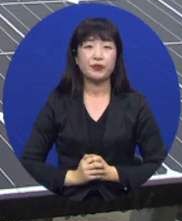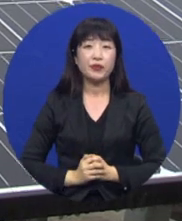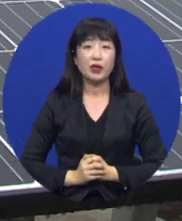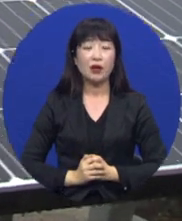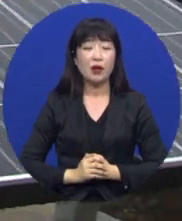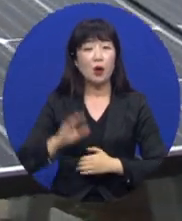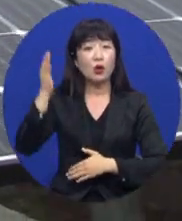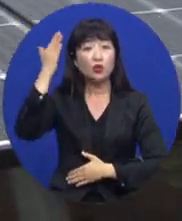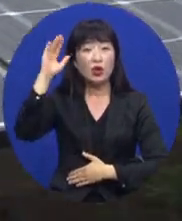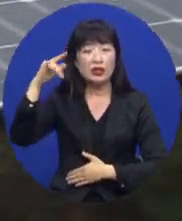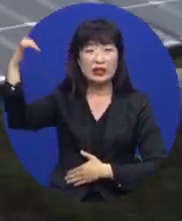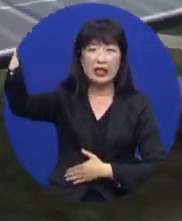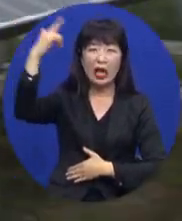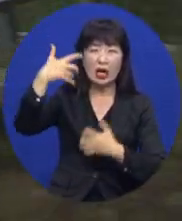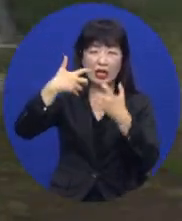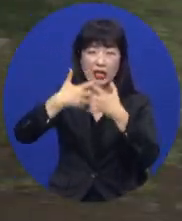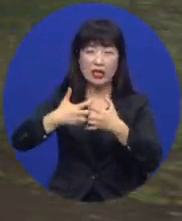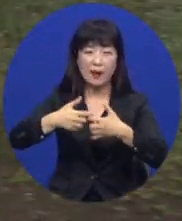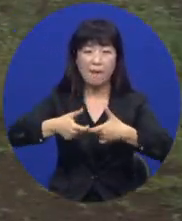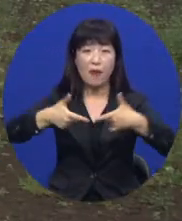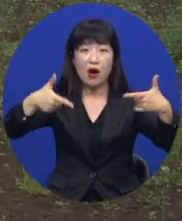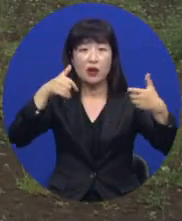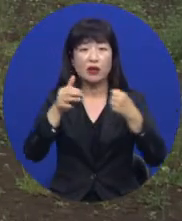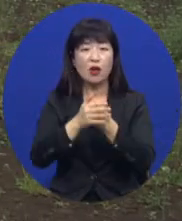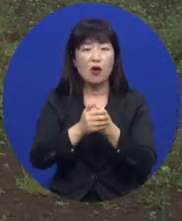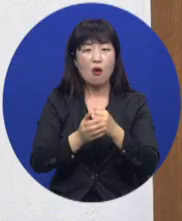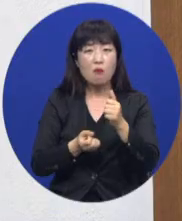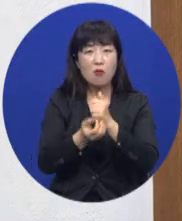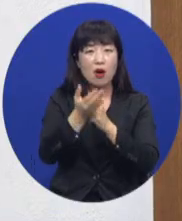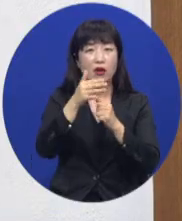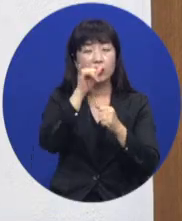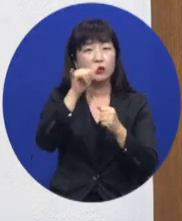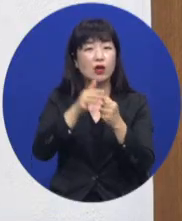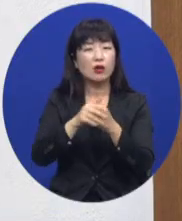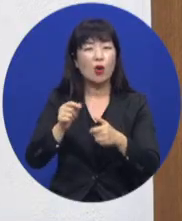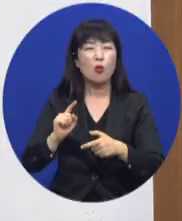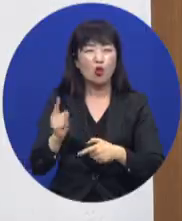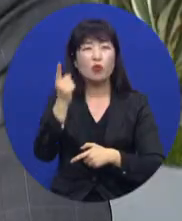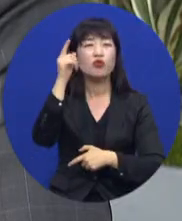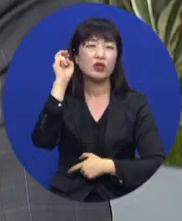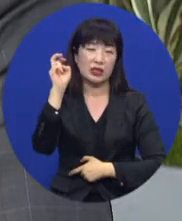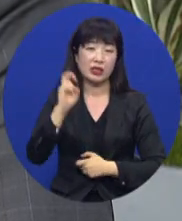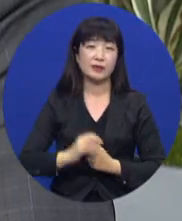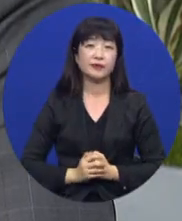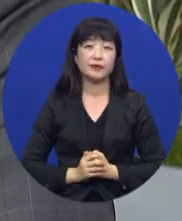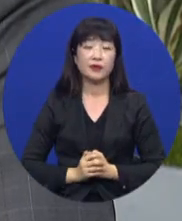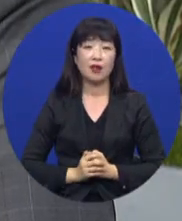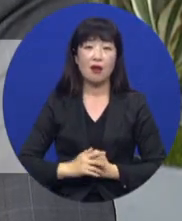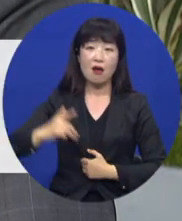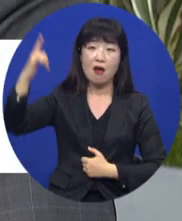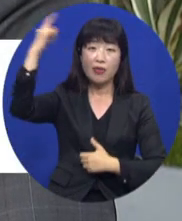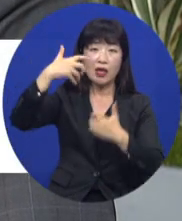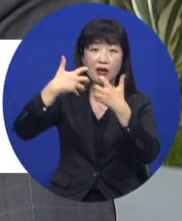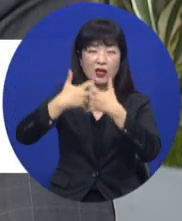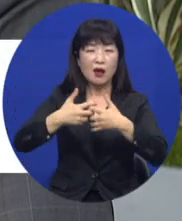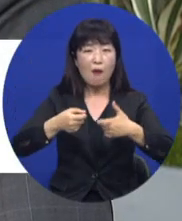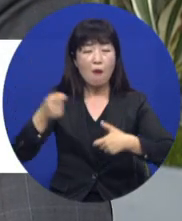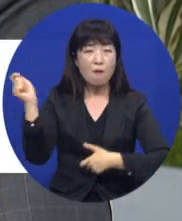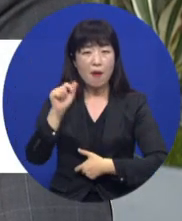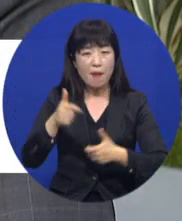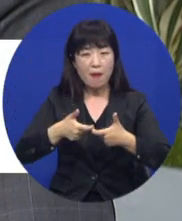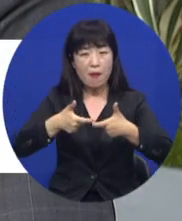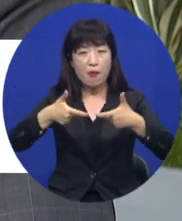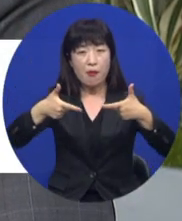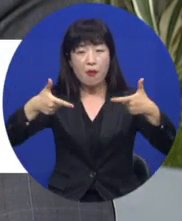최근 태양광 개발이 급증하면서 출력 제 1회 위기가 더 높아질 거란 겁니다 어제 양 광 발전 속에 빠르게 늘어나면서